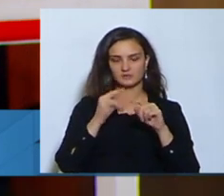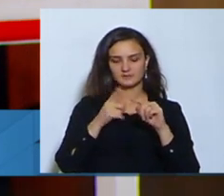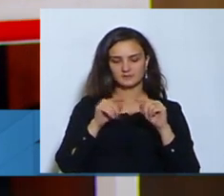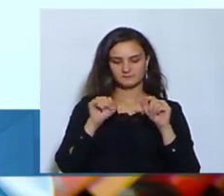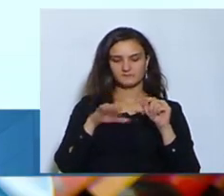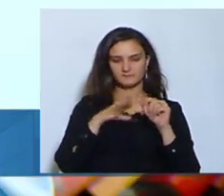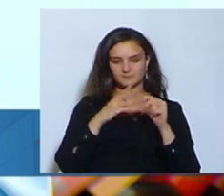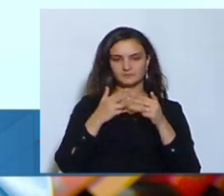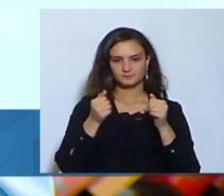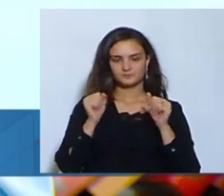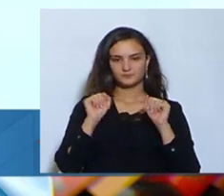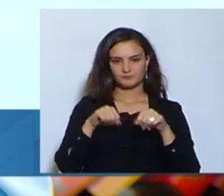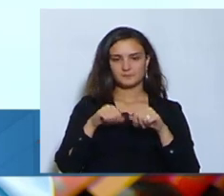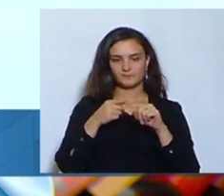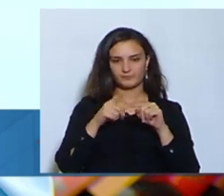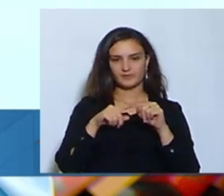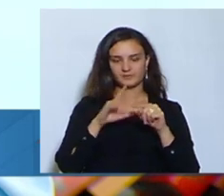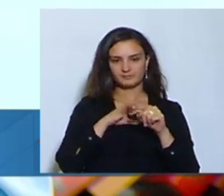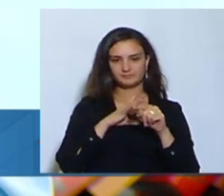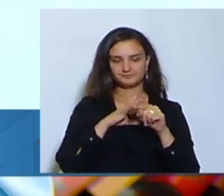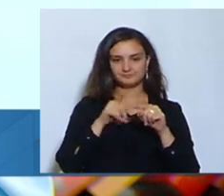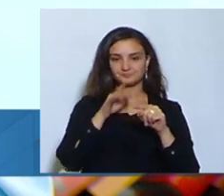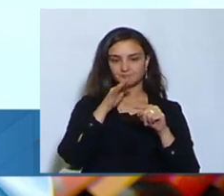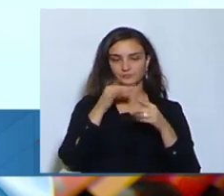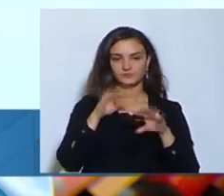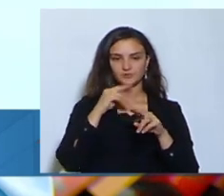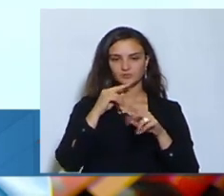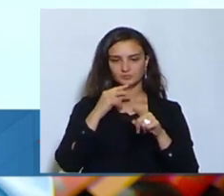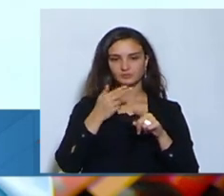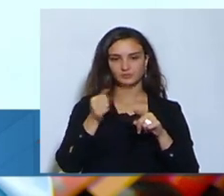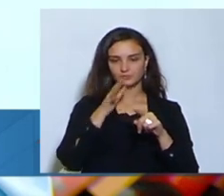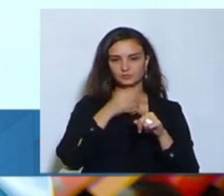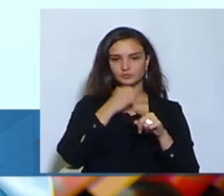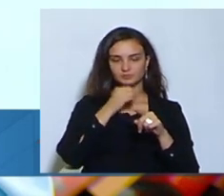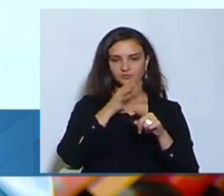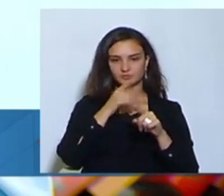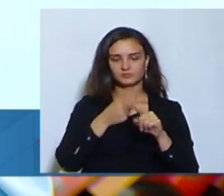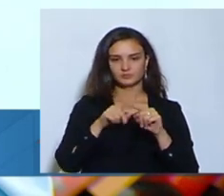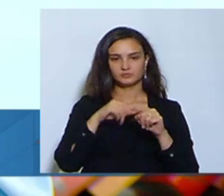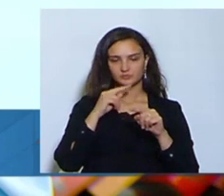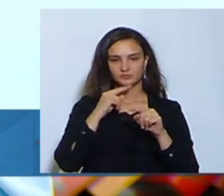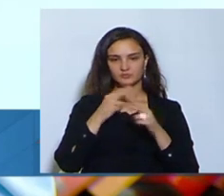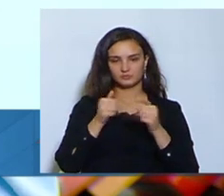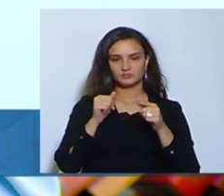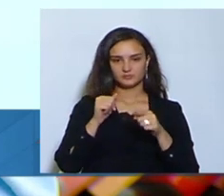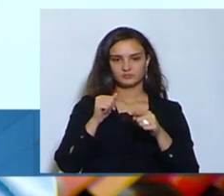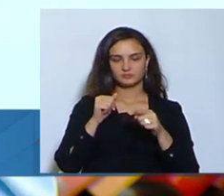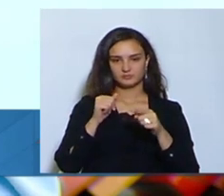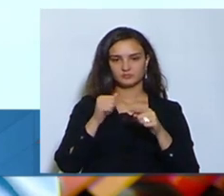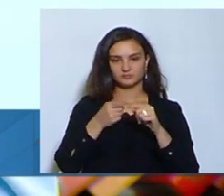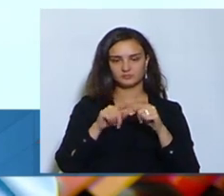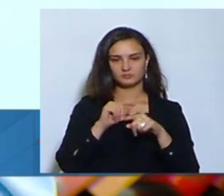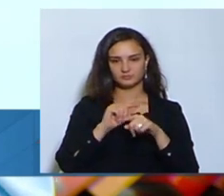მშობელი. შესაძლოა იყოს. ანუ ეს ასაკი უკვე საყურადღებოა. მოზარდობის ასაკი და როგორც ვიცით, ანუ მოზარდობის ასაკმა